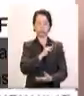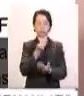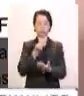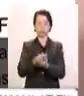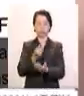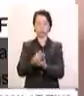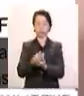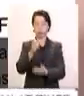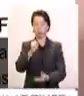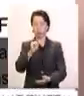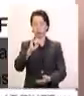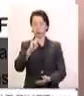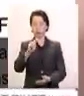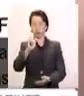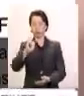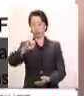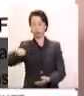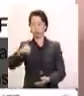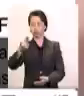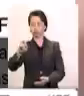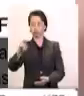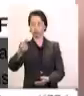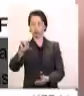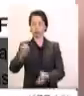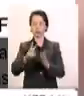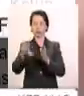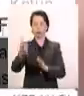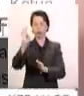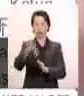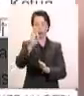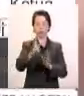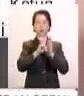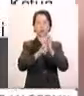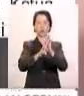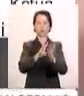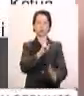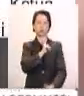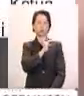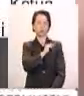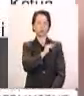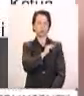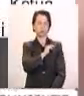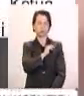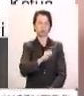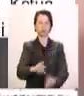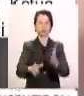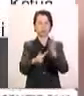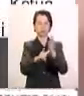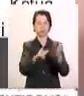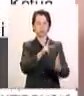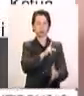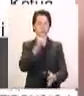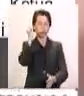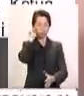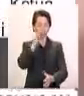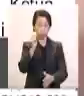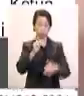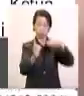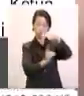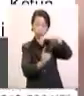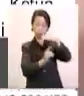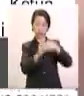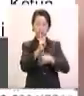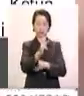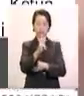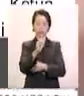Keuangan Siti Juraini dilantik sebagai wakil-wakil kementerian. Timbalan Ketua Setiausaha Dasar